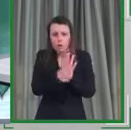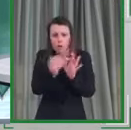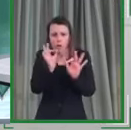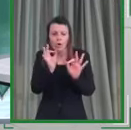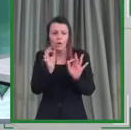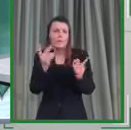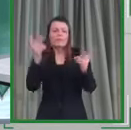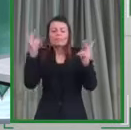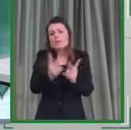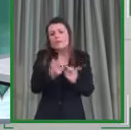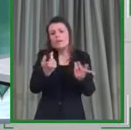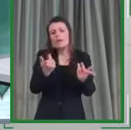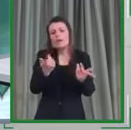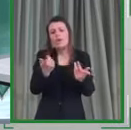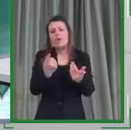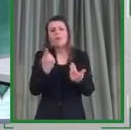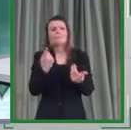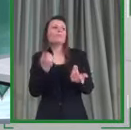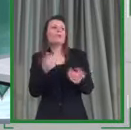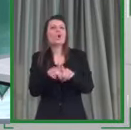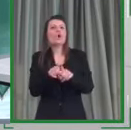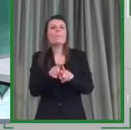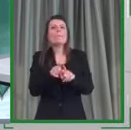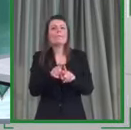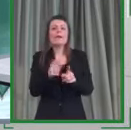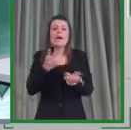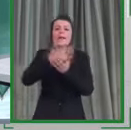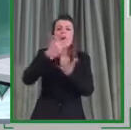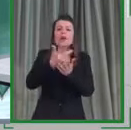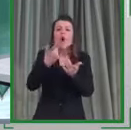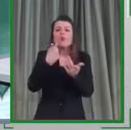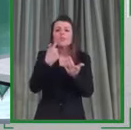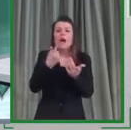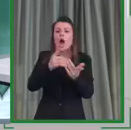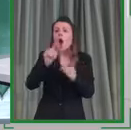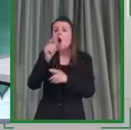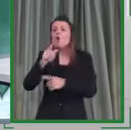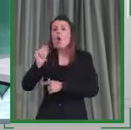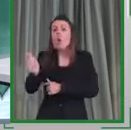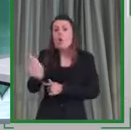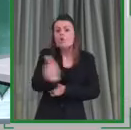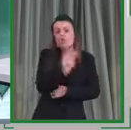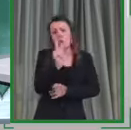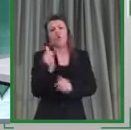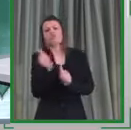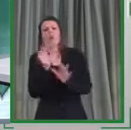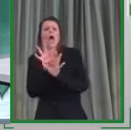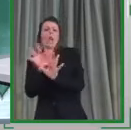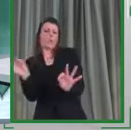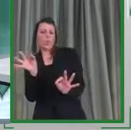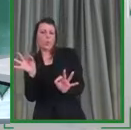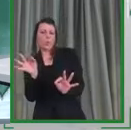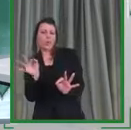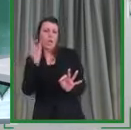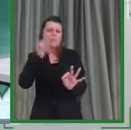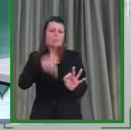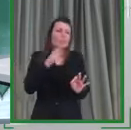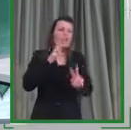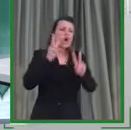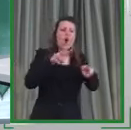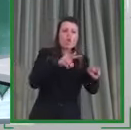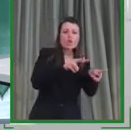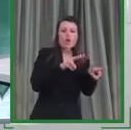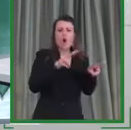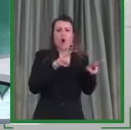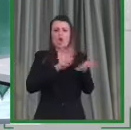parlano soltanto alcuni alla verifica puntuale e del comportamento delle direzioni generali